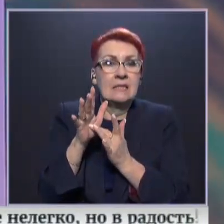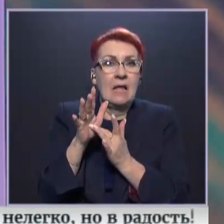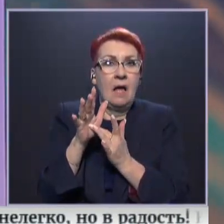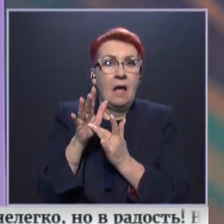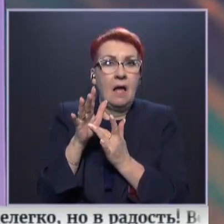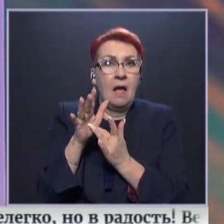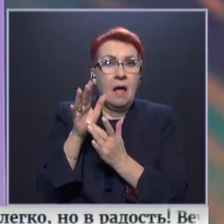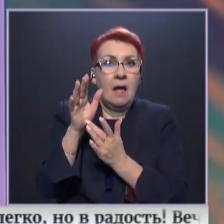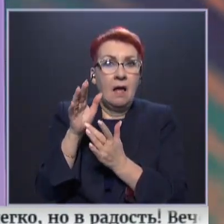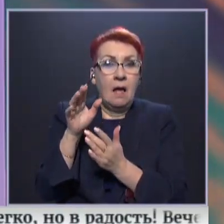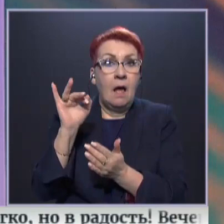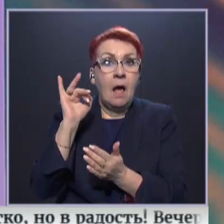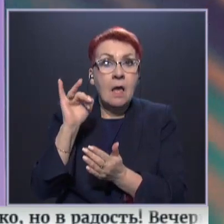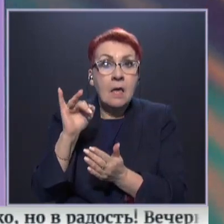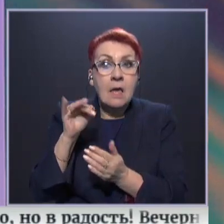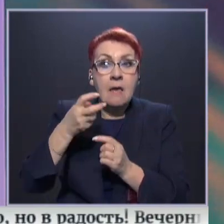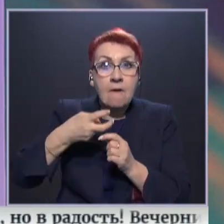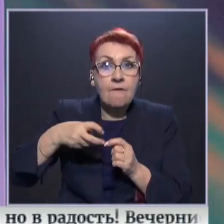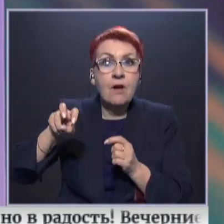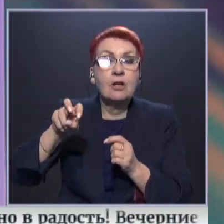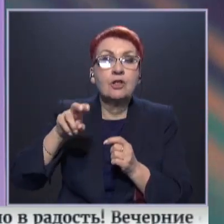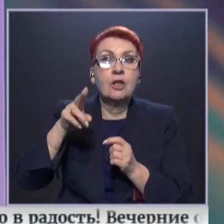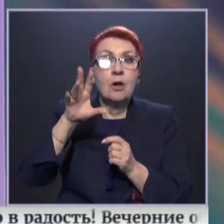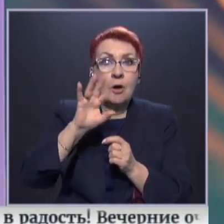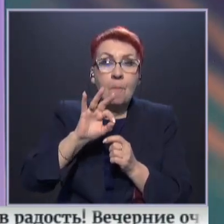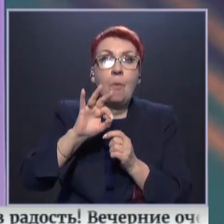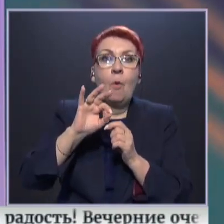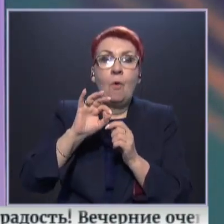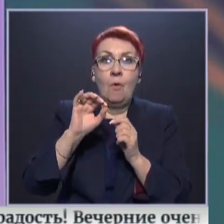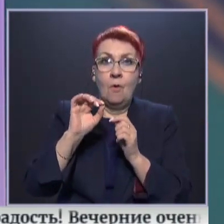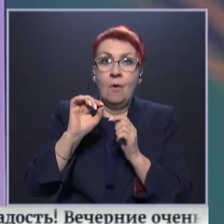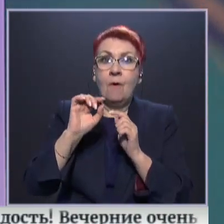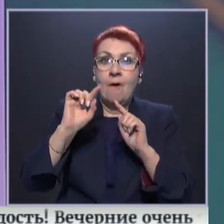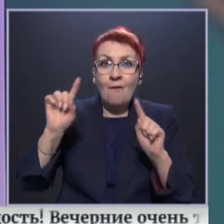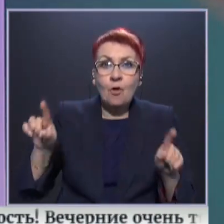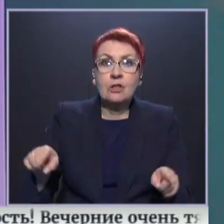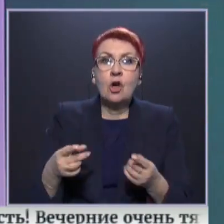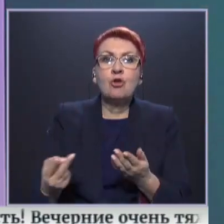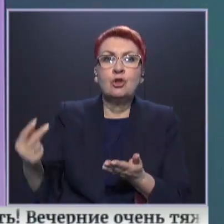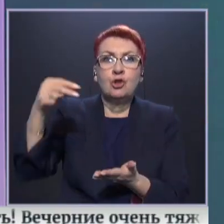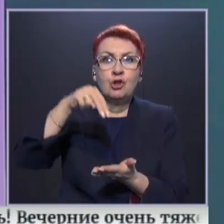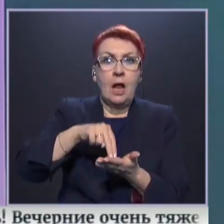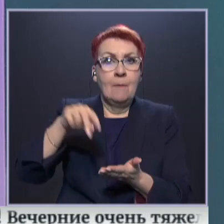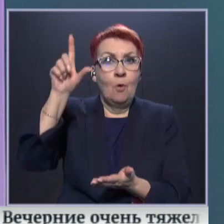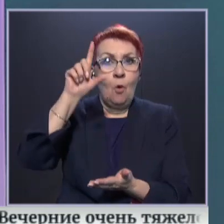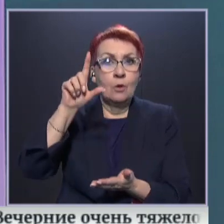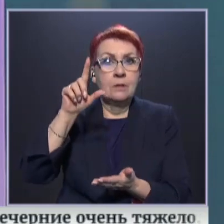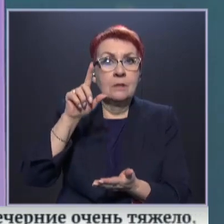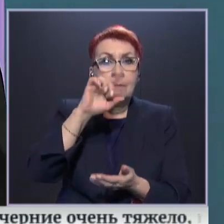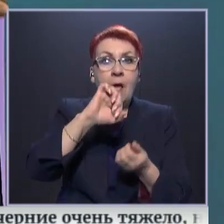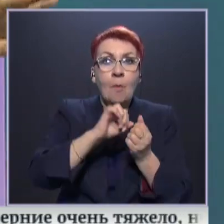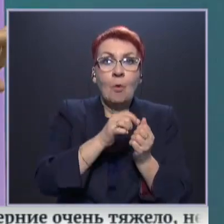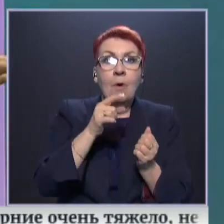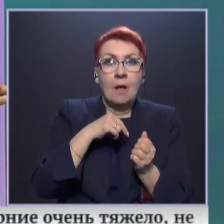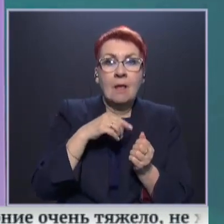вышел по воскрешении его Господом. Я до сих пор помню, как спустился по ступенечкам